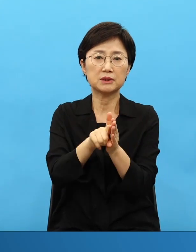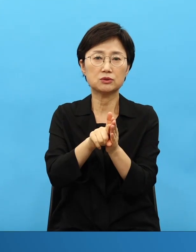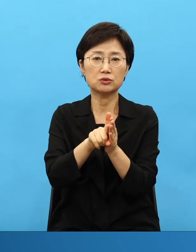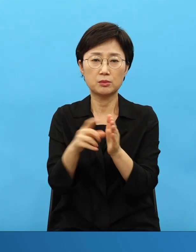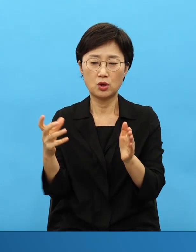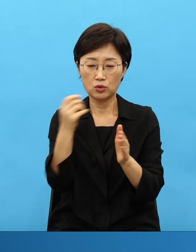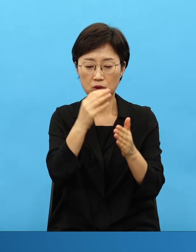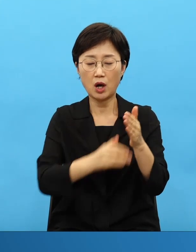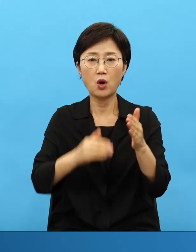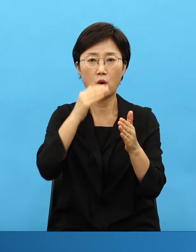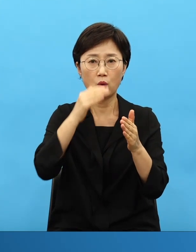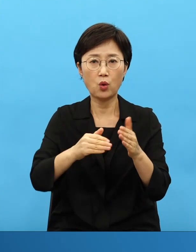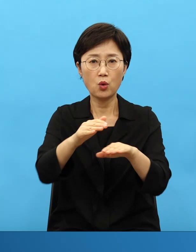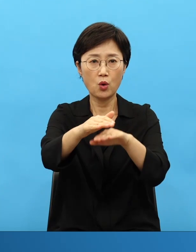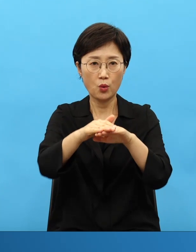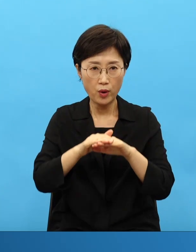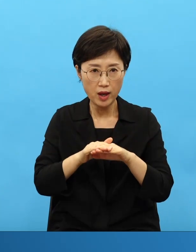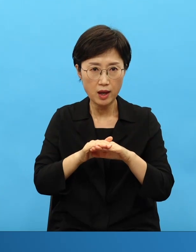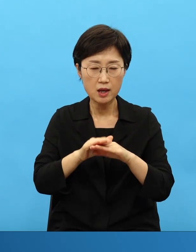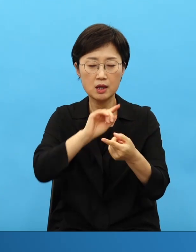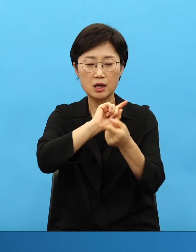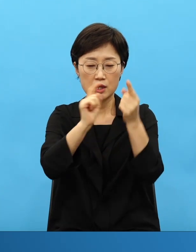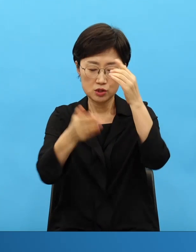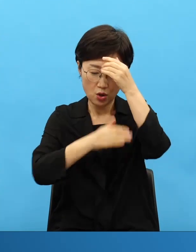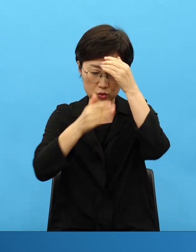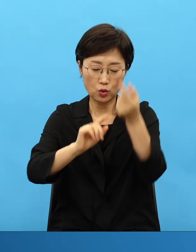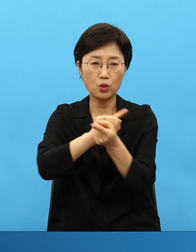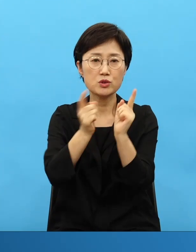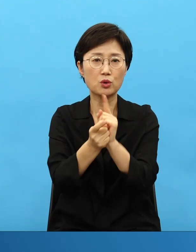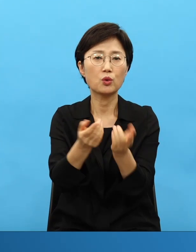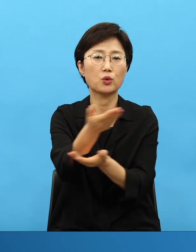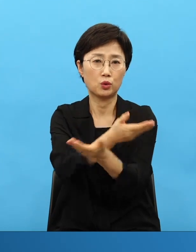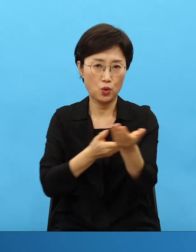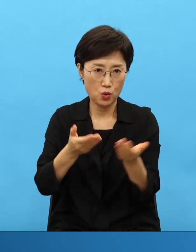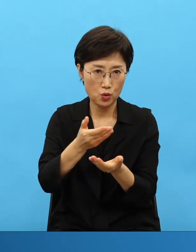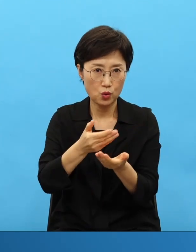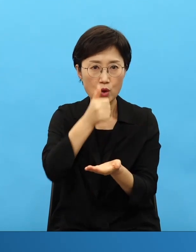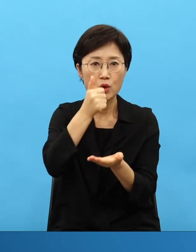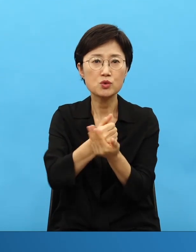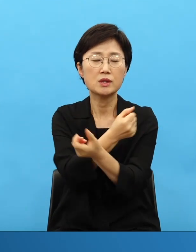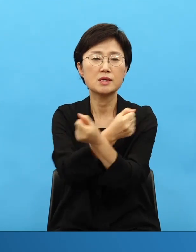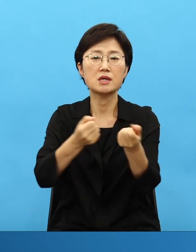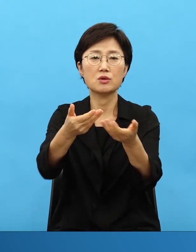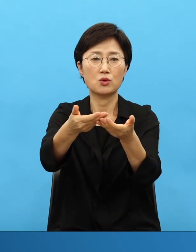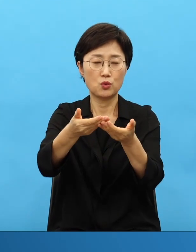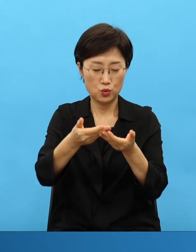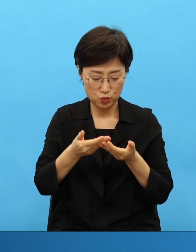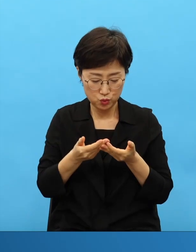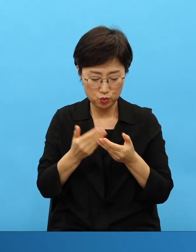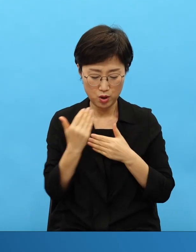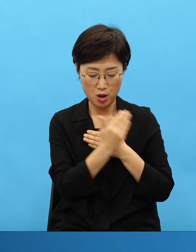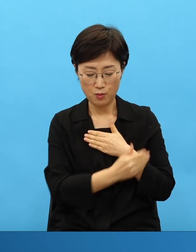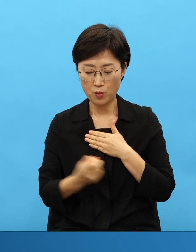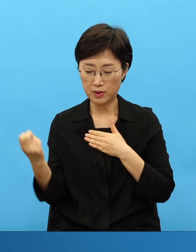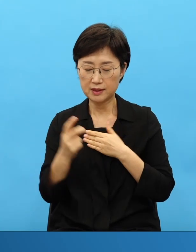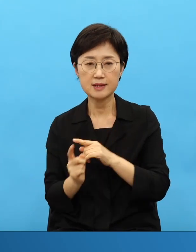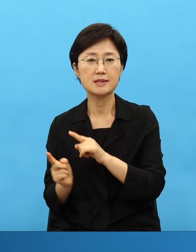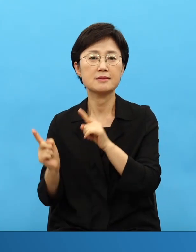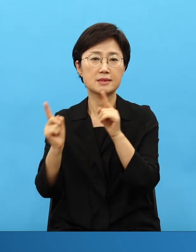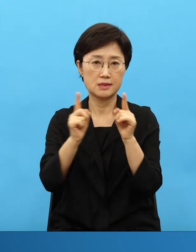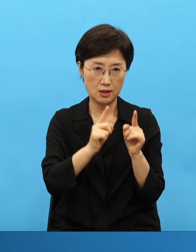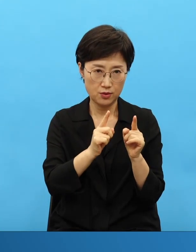성령을 믿사오며 거룩한 공회와 성도가 서로 교통하는 것과 죄를 사하여 주시는